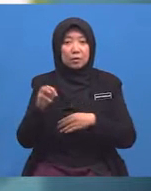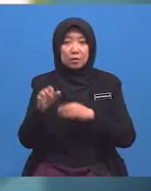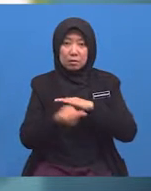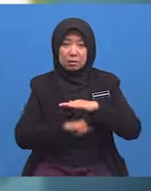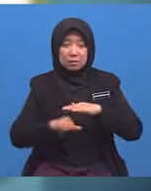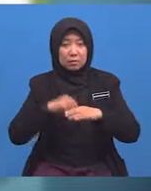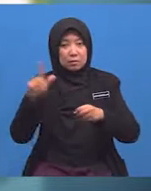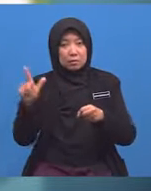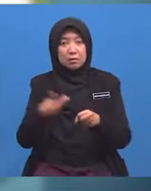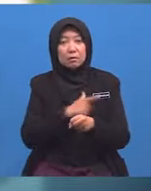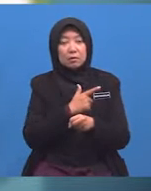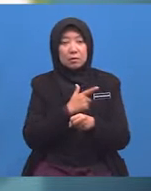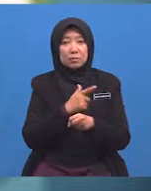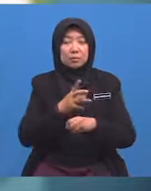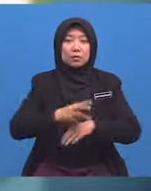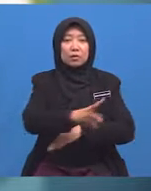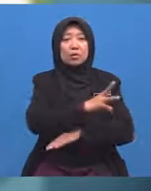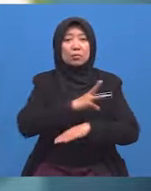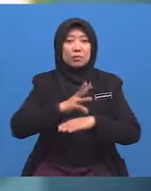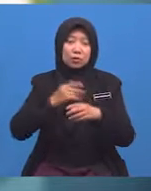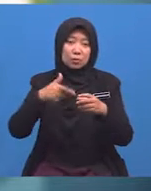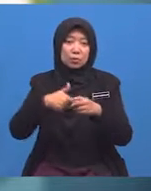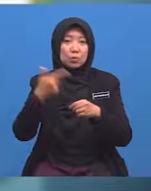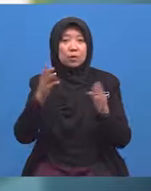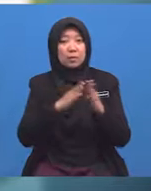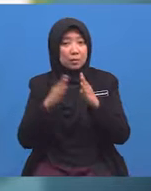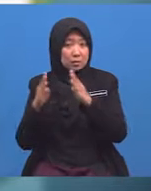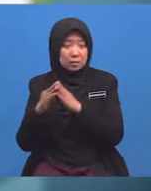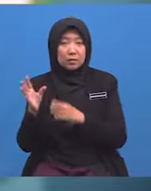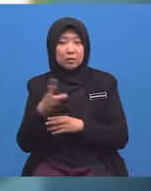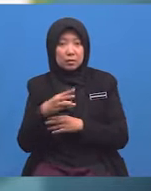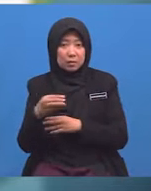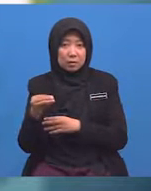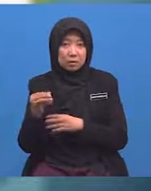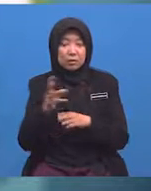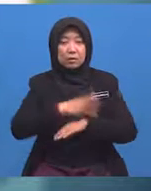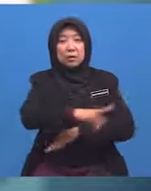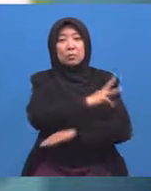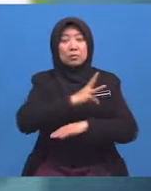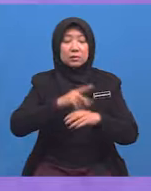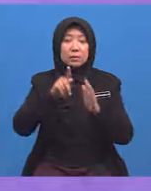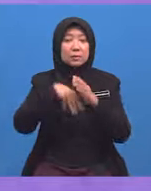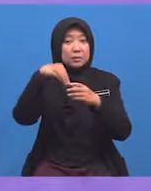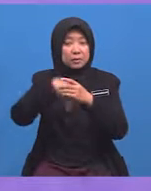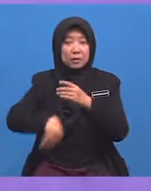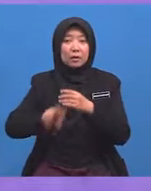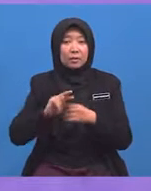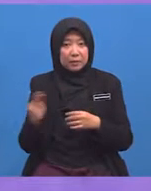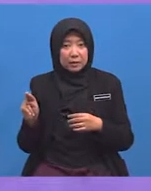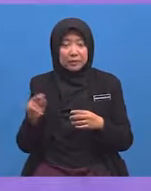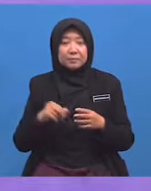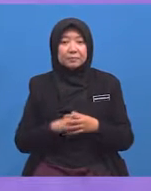yang lengkap ke kawasan luar bandar dan kawasan pedalaman.